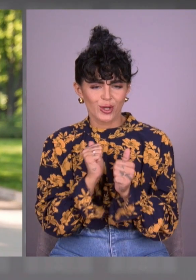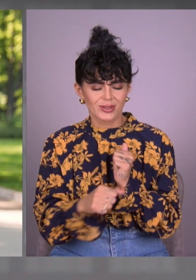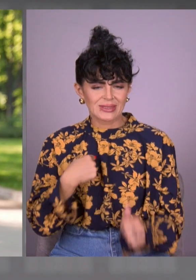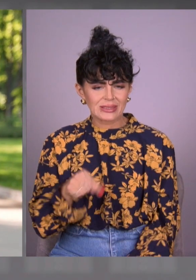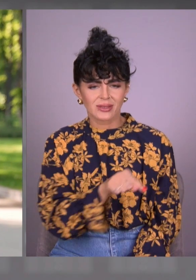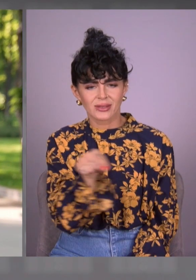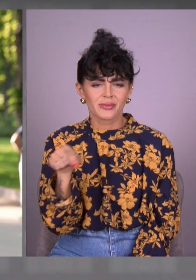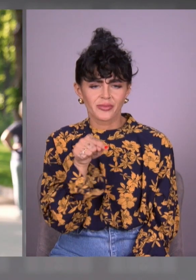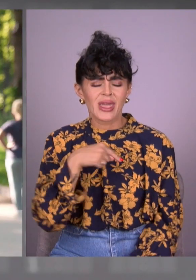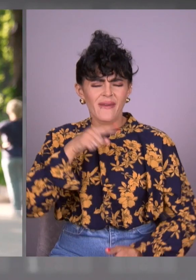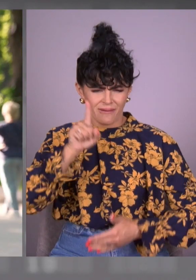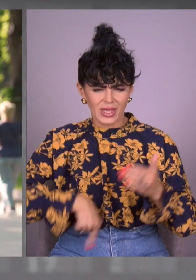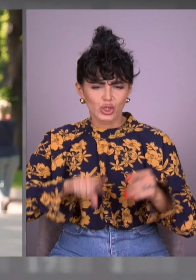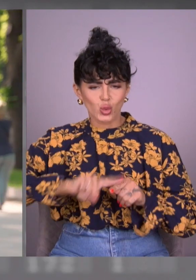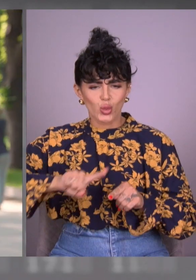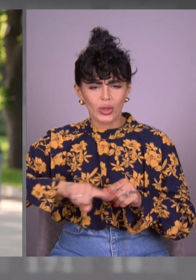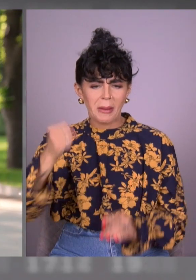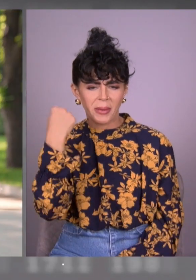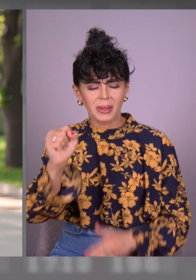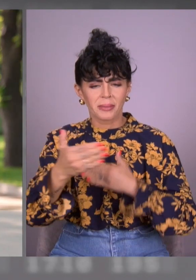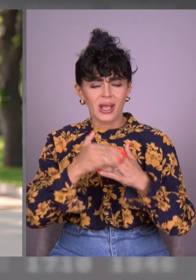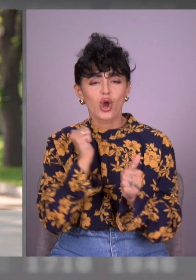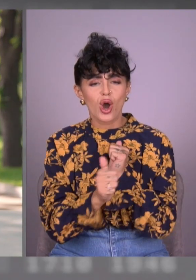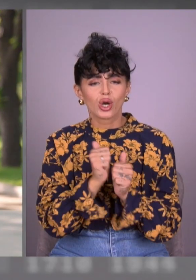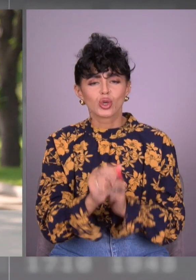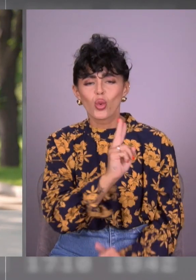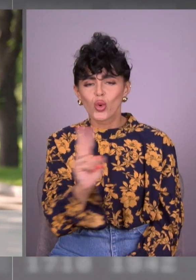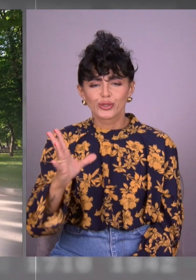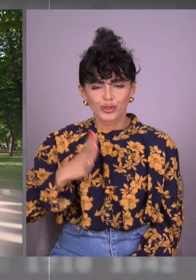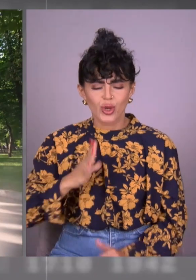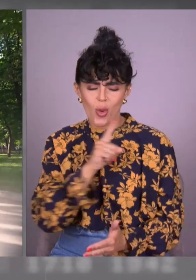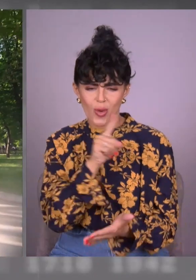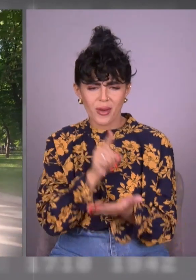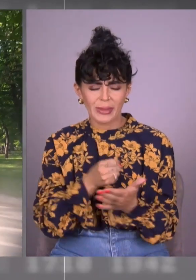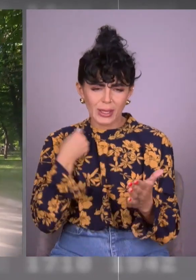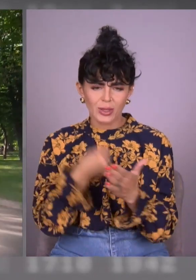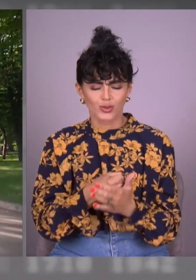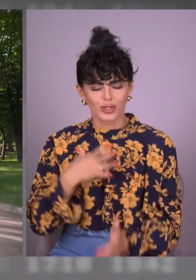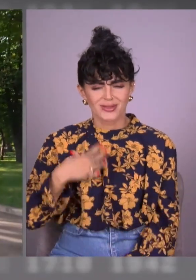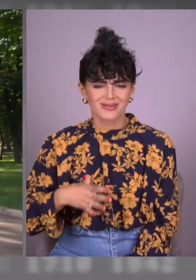Я вірю, що перемога вже близько, і кожен, хто чекає, обов'язково дочекається.